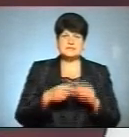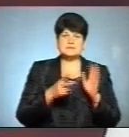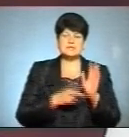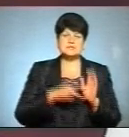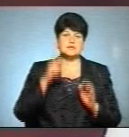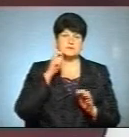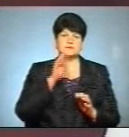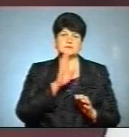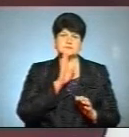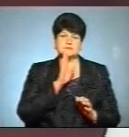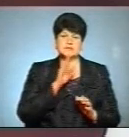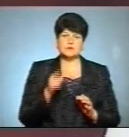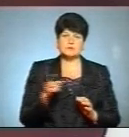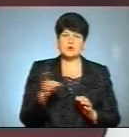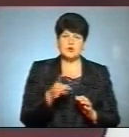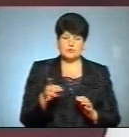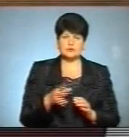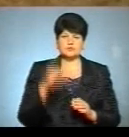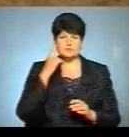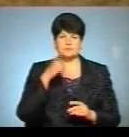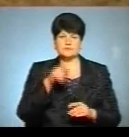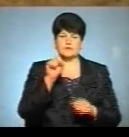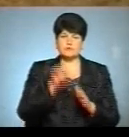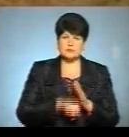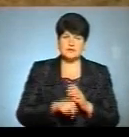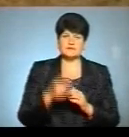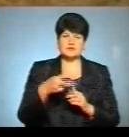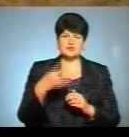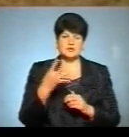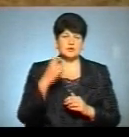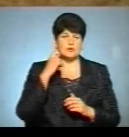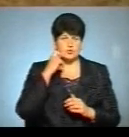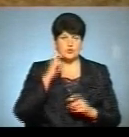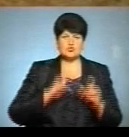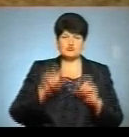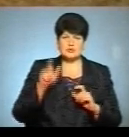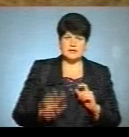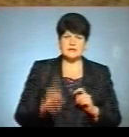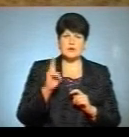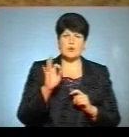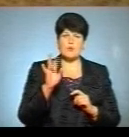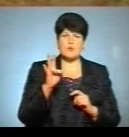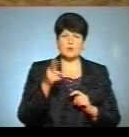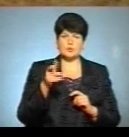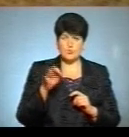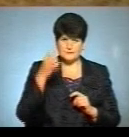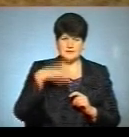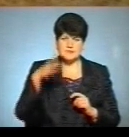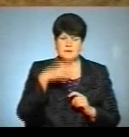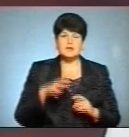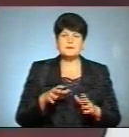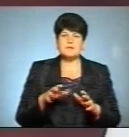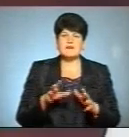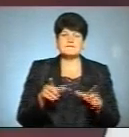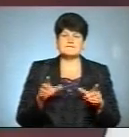17-річній жительці Тернопільського району, яку підозрюють у вбивстві 24-річного студента-громадянина Конго, обрали міру запобіжного